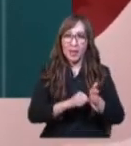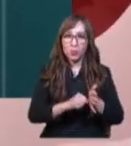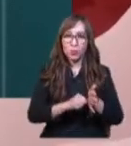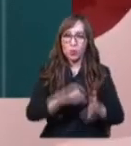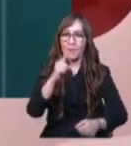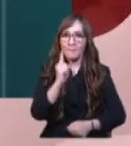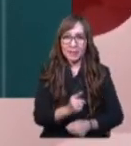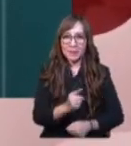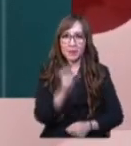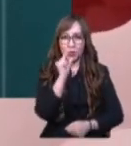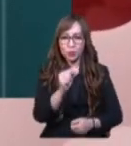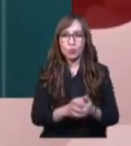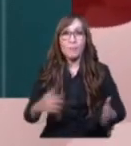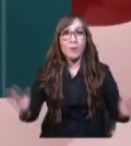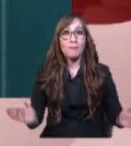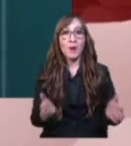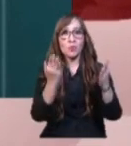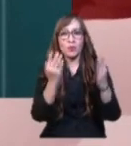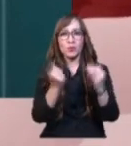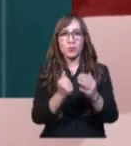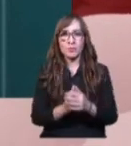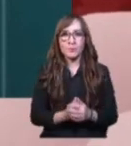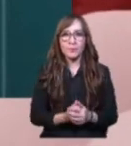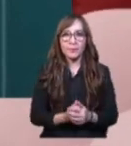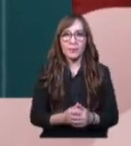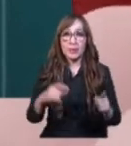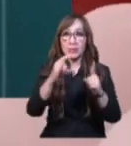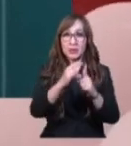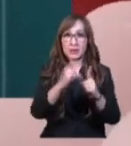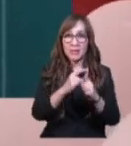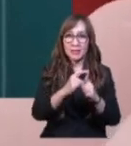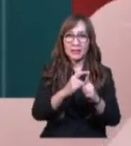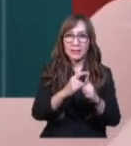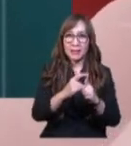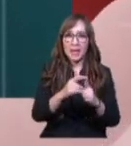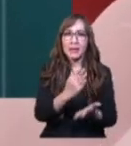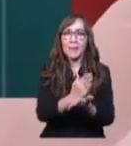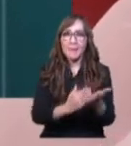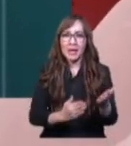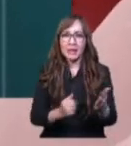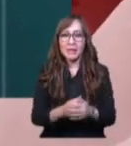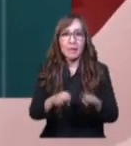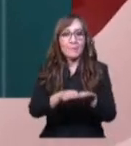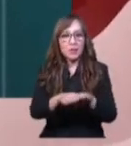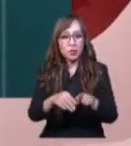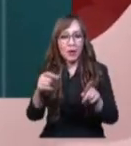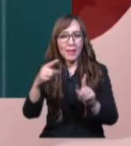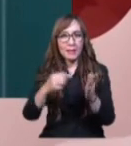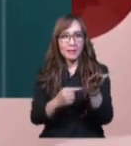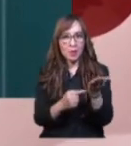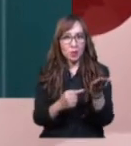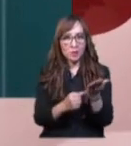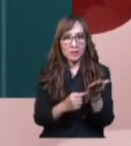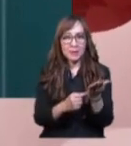pasti untuk membangun optimisme. Jadi digitalisasi itu adalah bagian dari adaptasi teknologi, bicara